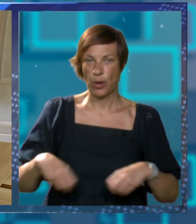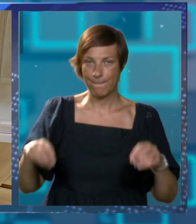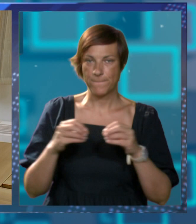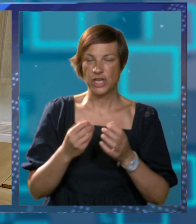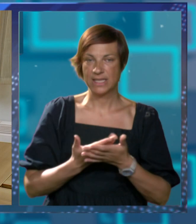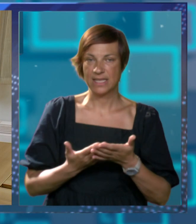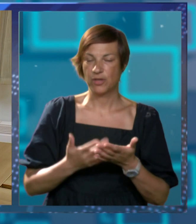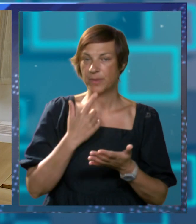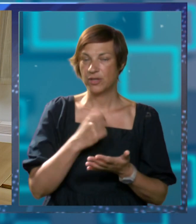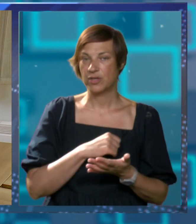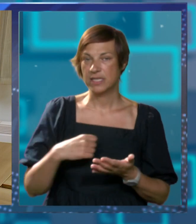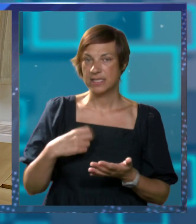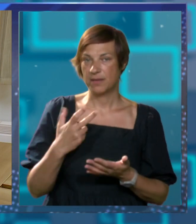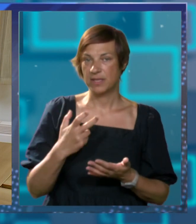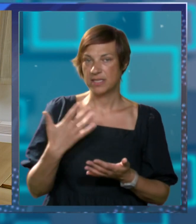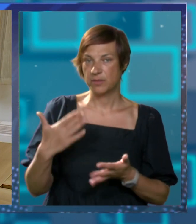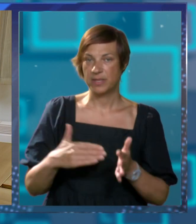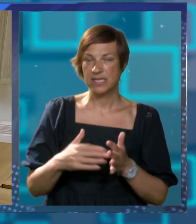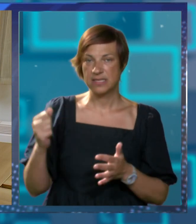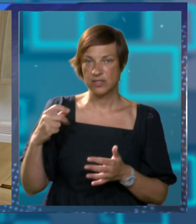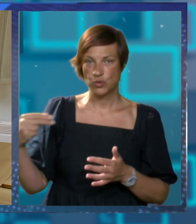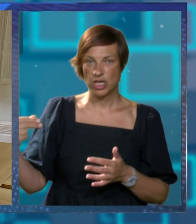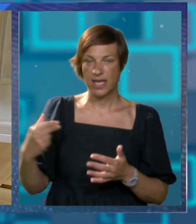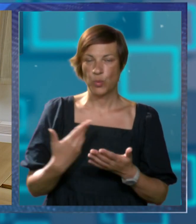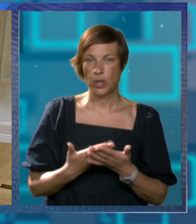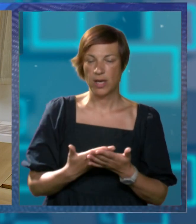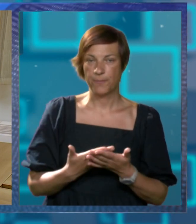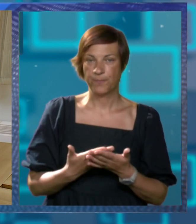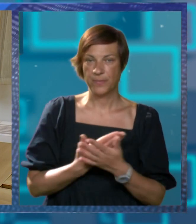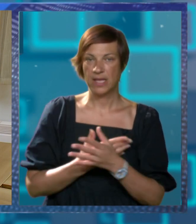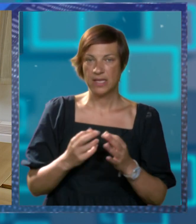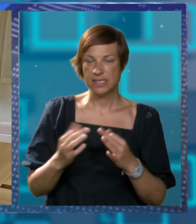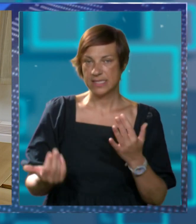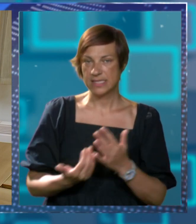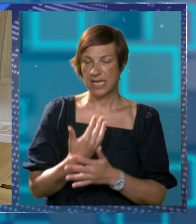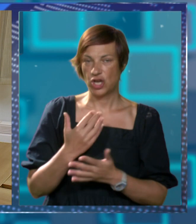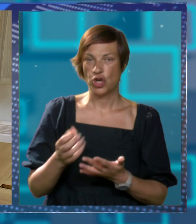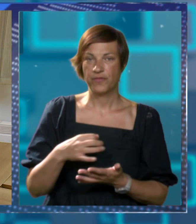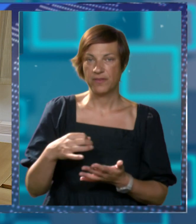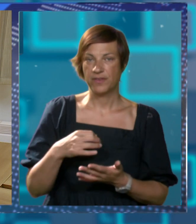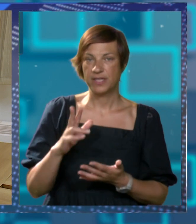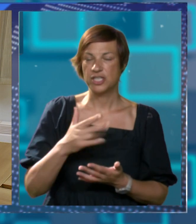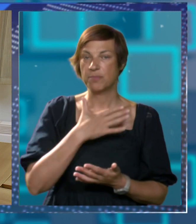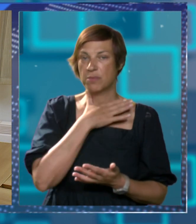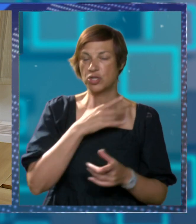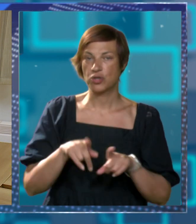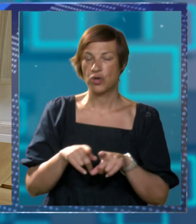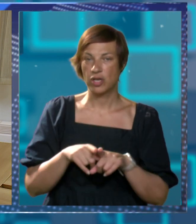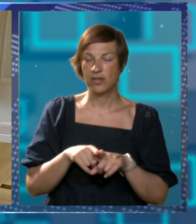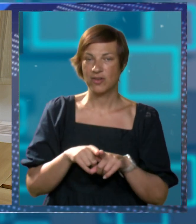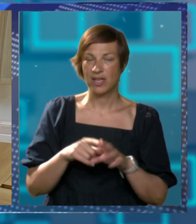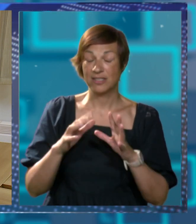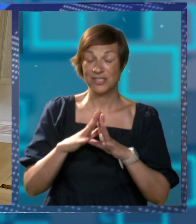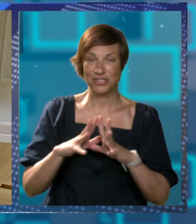projektne dokumentacije, koji sam on je 350 tisuća eura za taj novi vrtić. I imamo školu koja isto puca